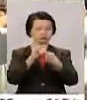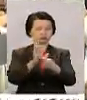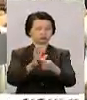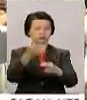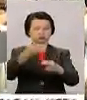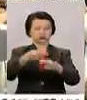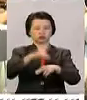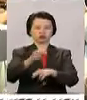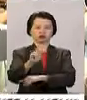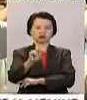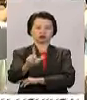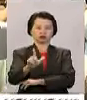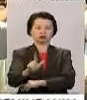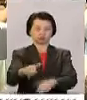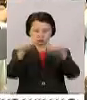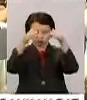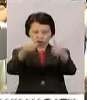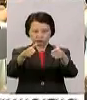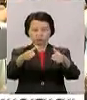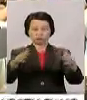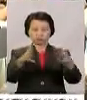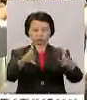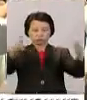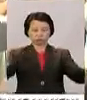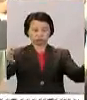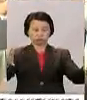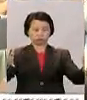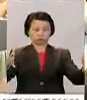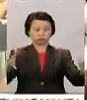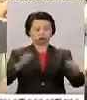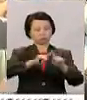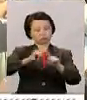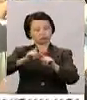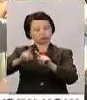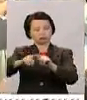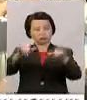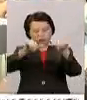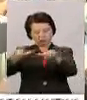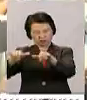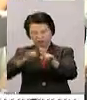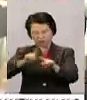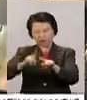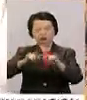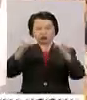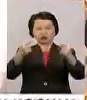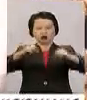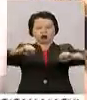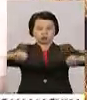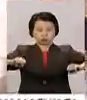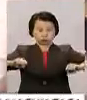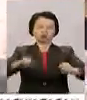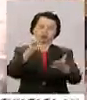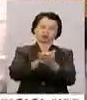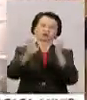beliau di Ibu Negara. Memfokuskan plus size diversity atau kepelbagaian size untuk golongan bertubuh gempal